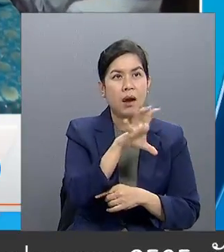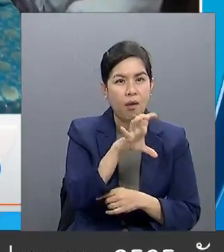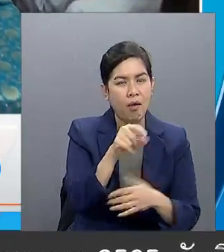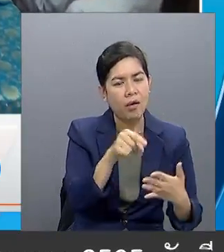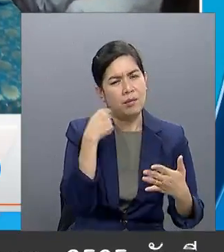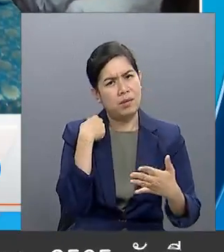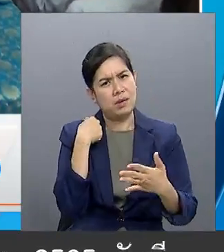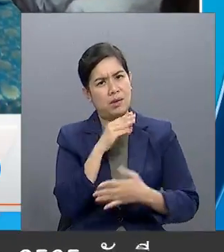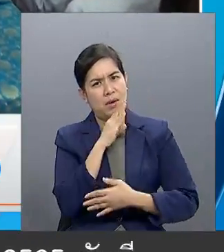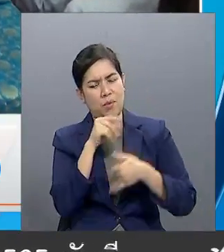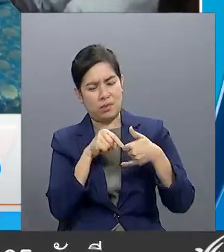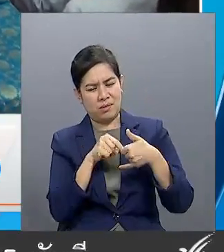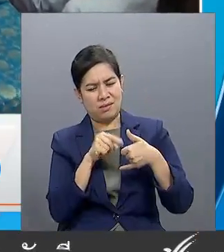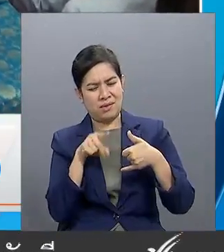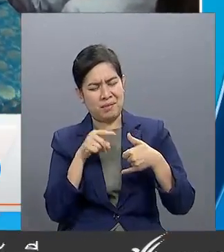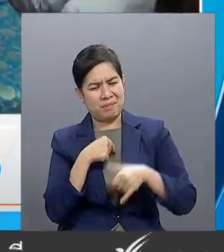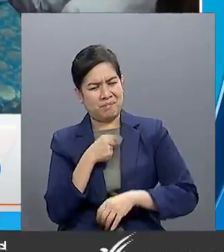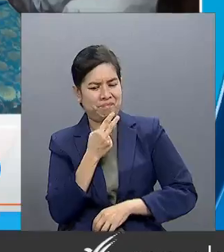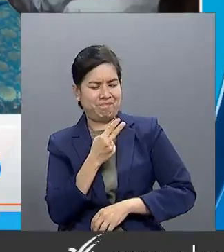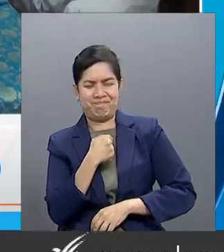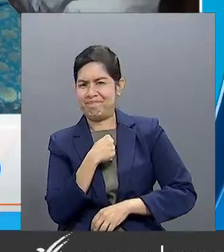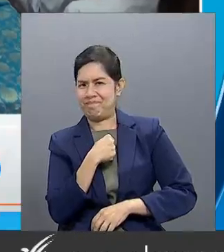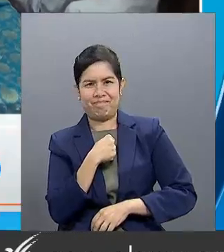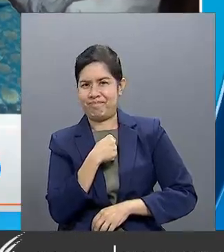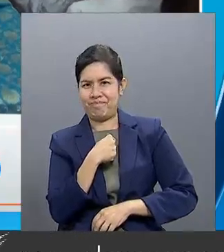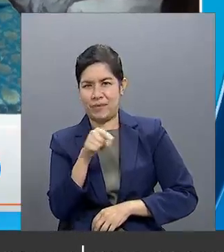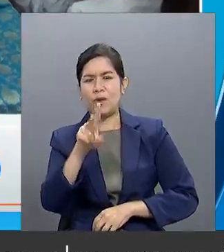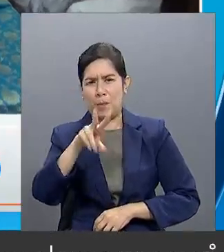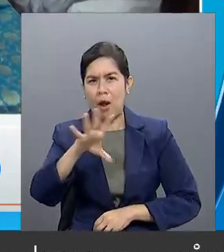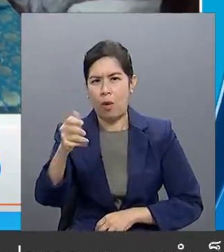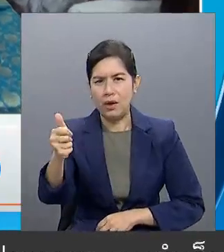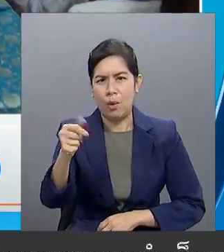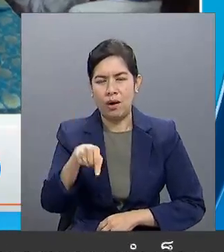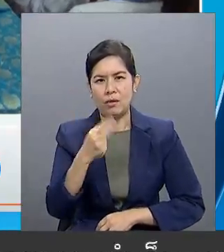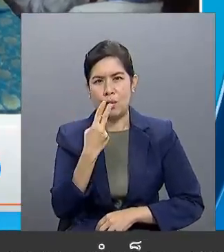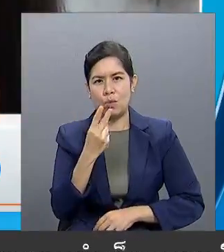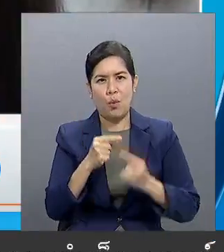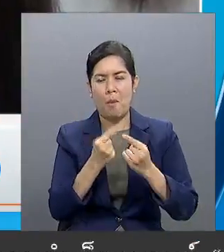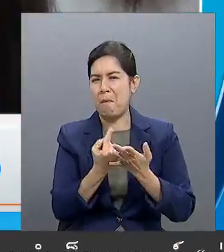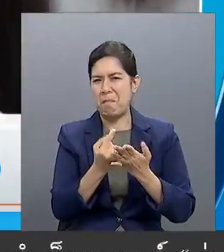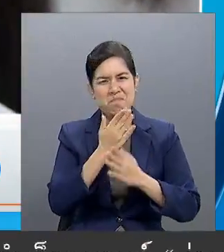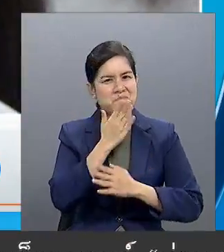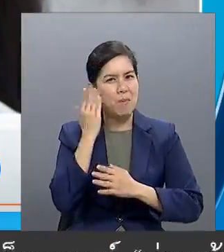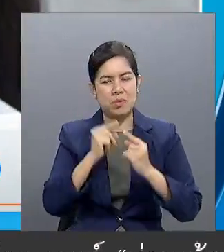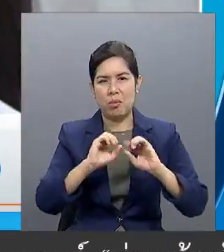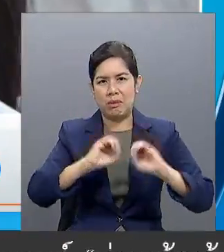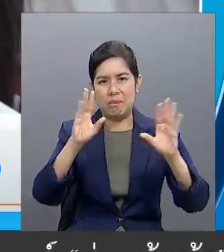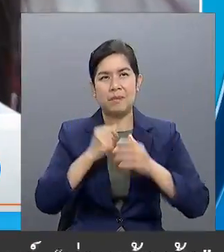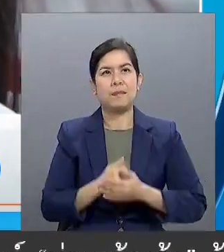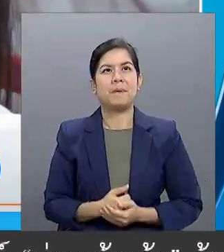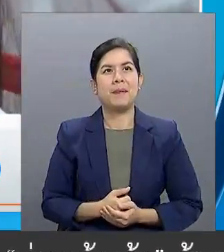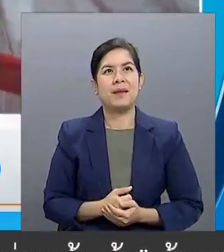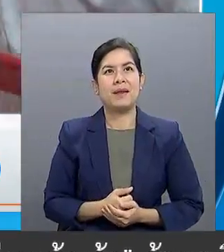จะได้ตังค์จากชมาพร ยอมเสีย 2,500 เหรอ คะ ยอมเสียแหละผมว่า เนี่ยผมแต่งคุณสวยแน่ๆลองดู ไ หม